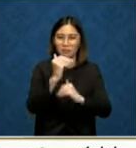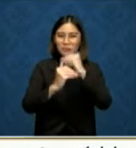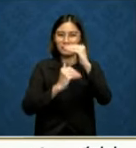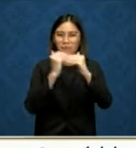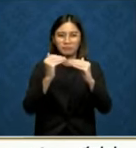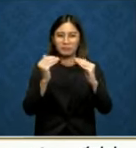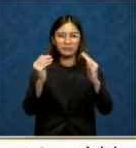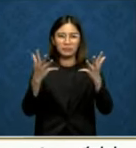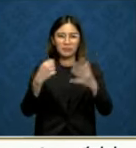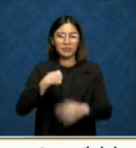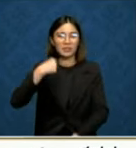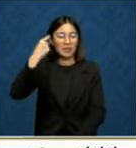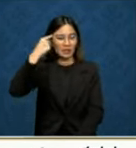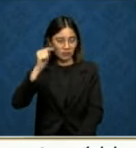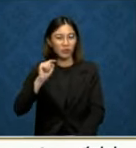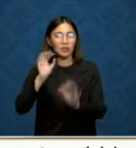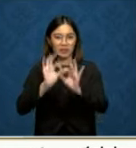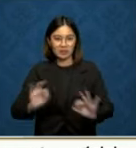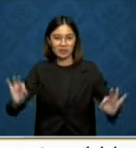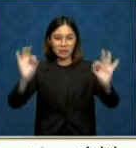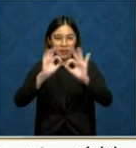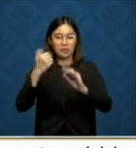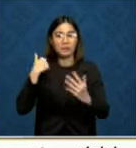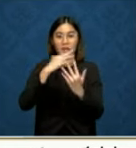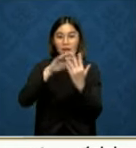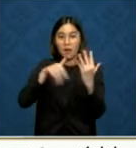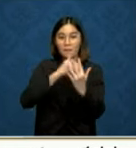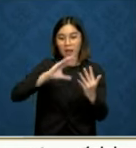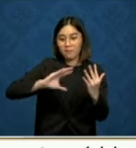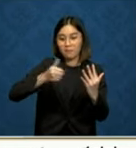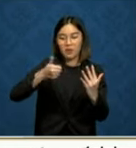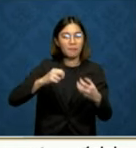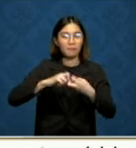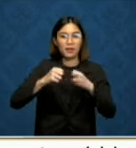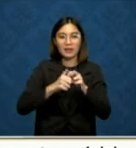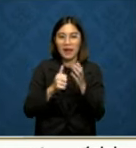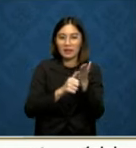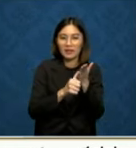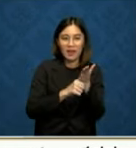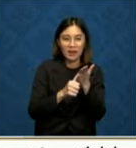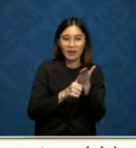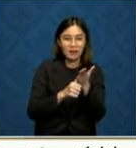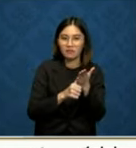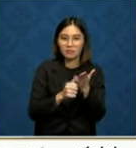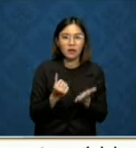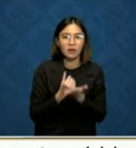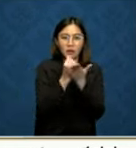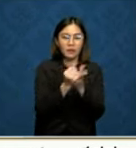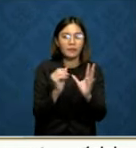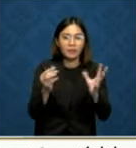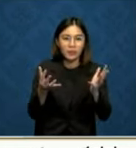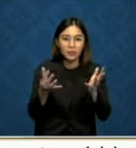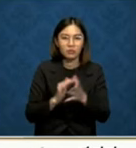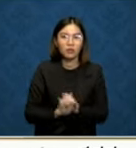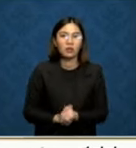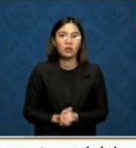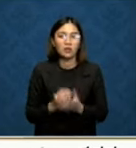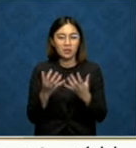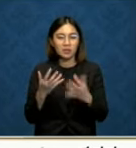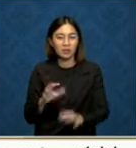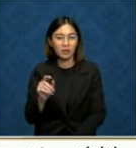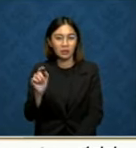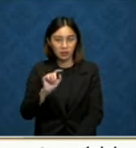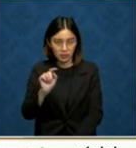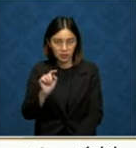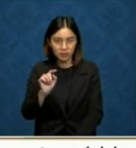ผู้บารีพวกที่เดนคิดวเป็ประเดนสำคัญhhhFE Jeder Multisไม่ได้แ้ปัญหาที่เป็นอยู่ในปัจจบันแล้วก็ไม